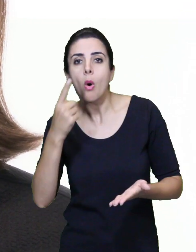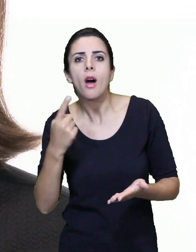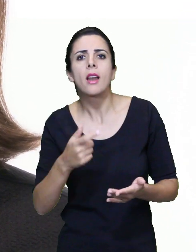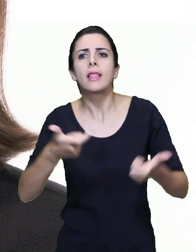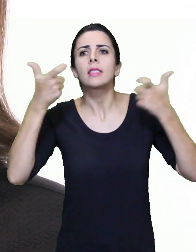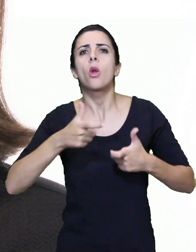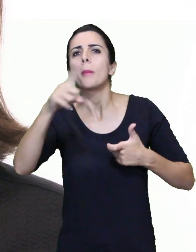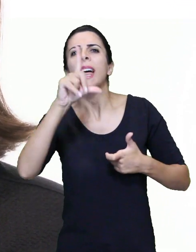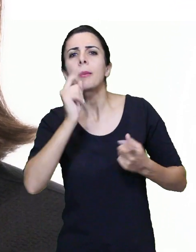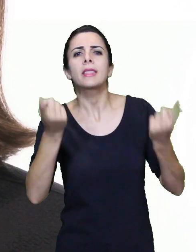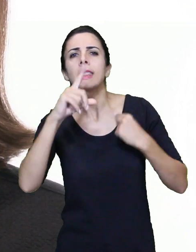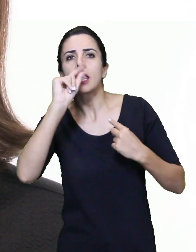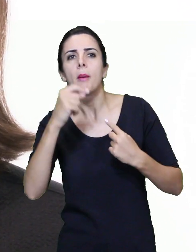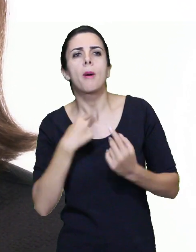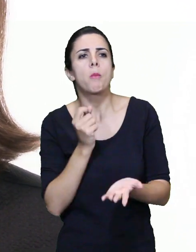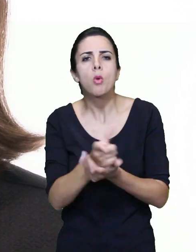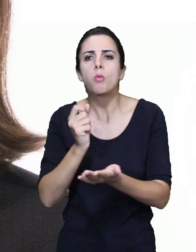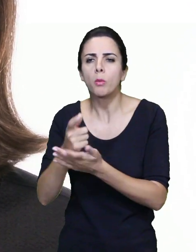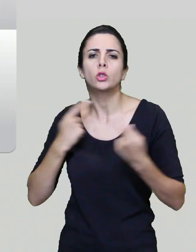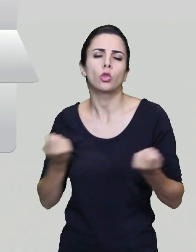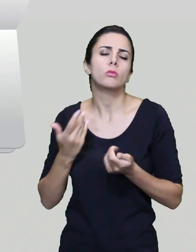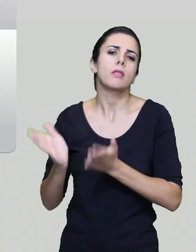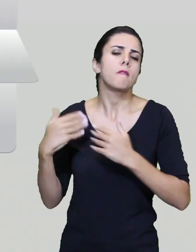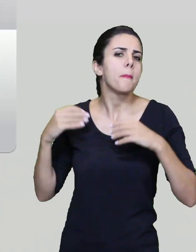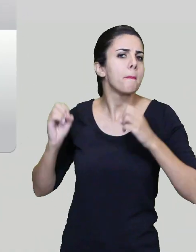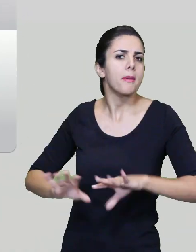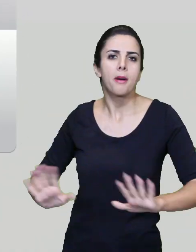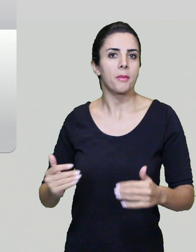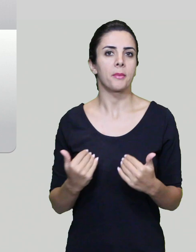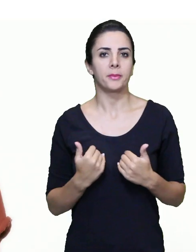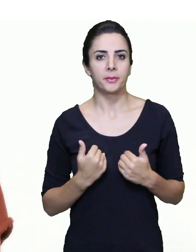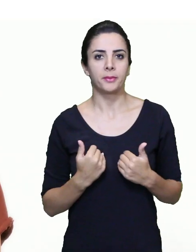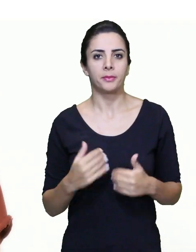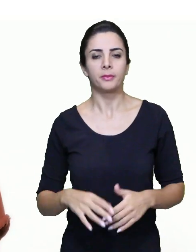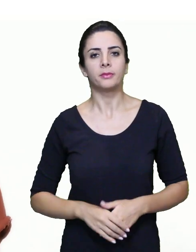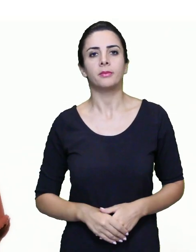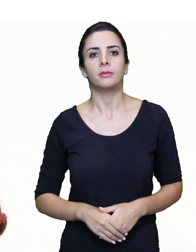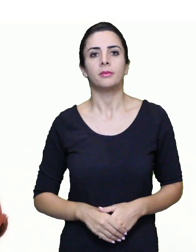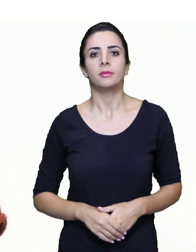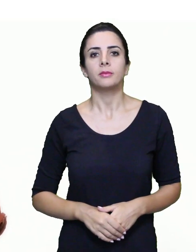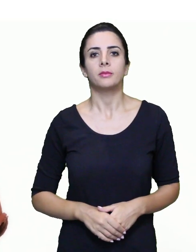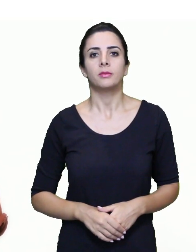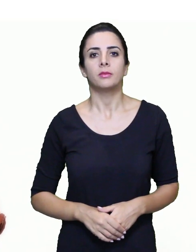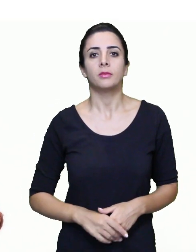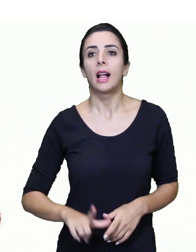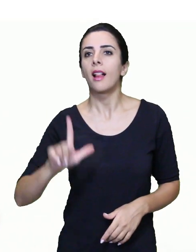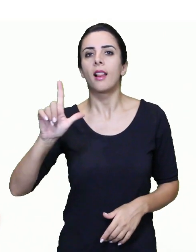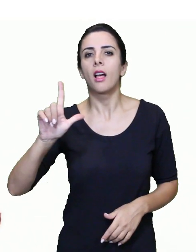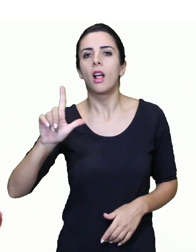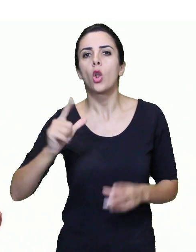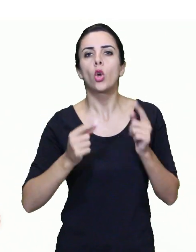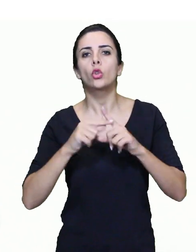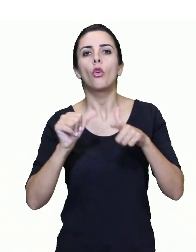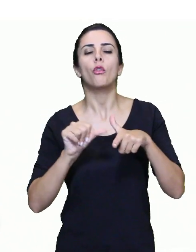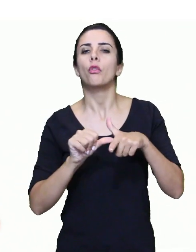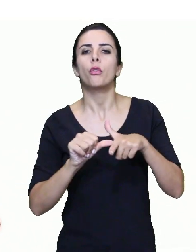iletilmesi noktasında mücadelemizi kesinlikle sunuyoruz. Latin ve brey alfabelerindeki L L, lütuf, dil,